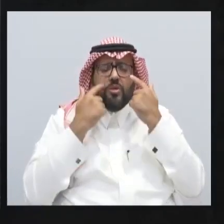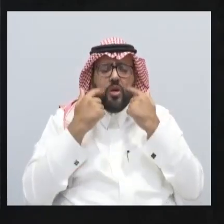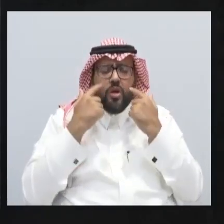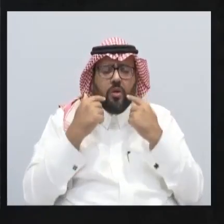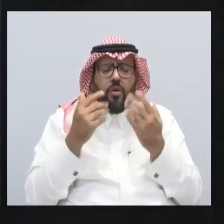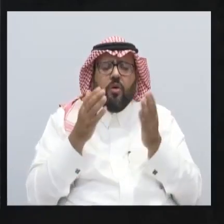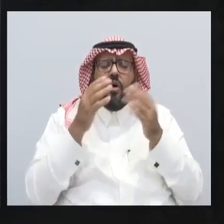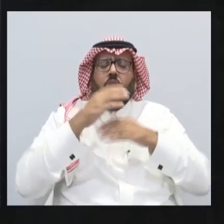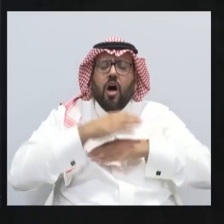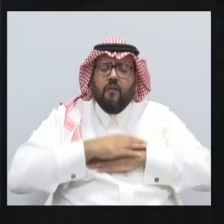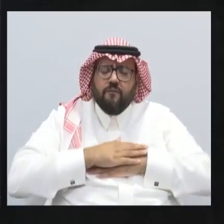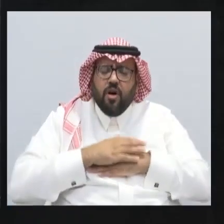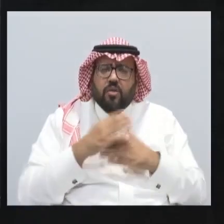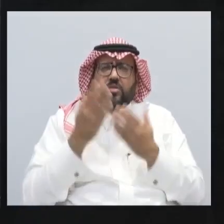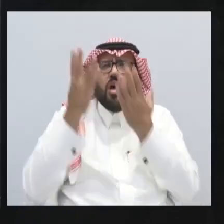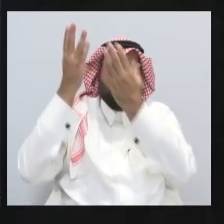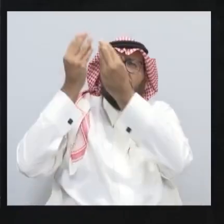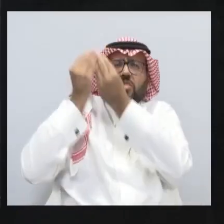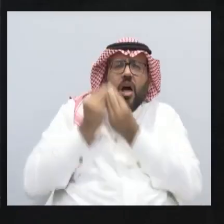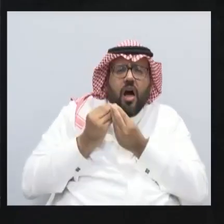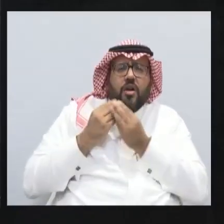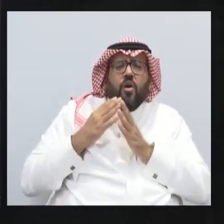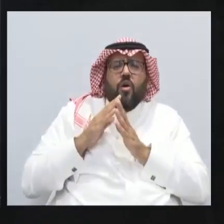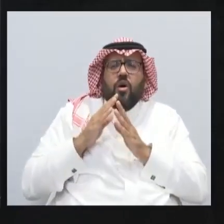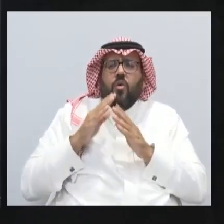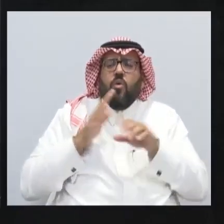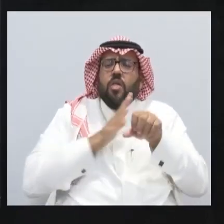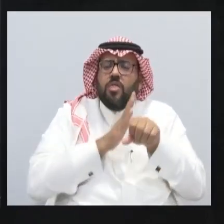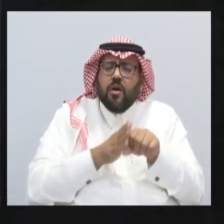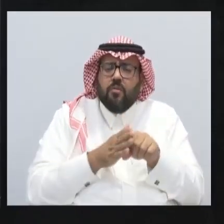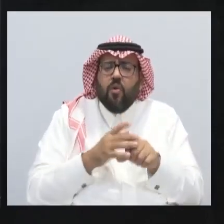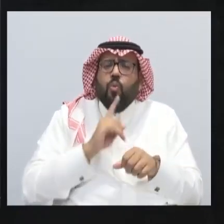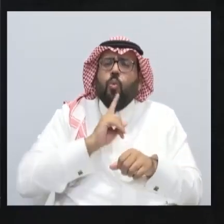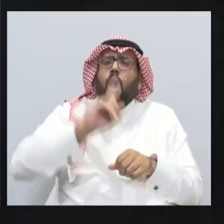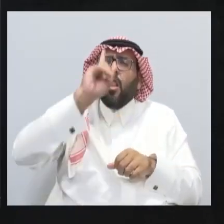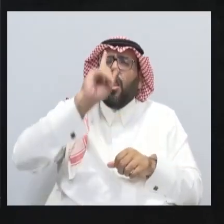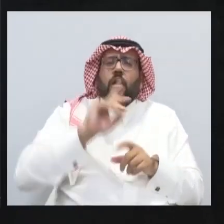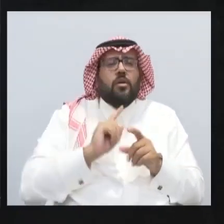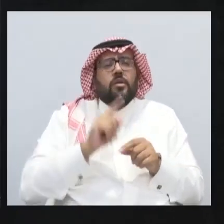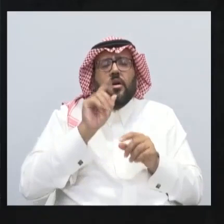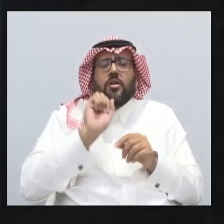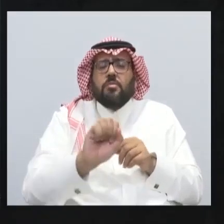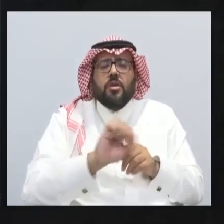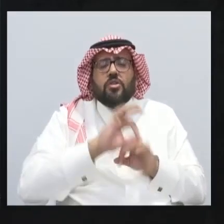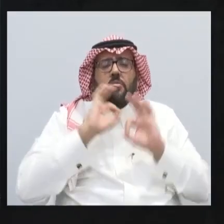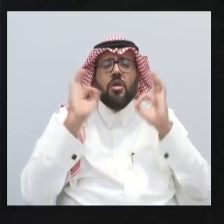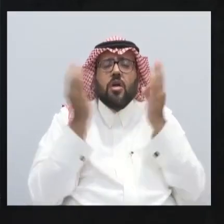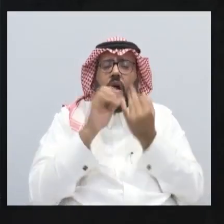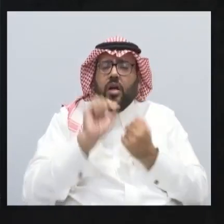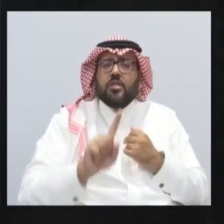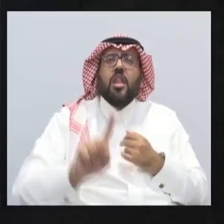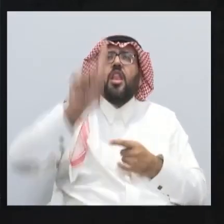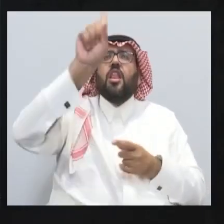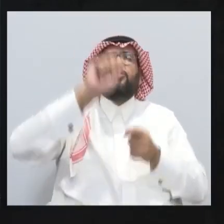والانابه والاستعانه والاستعاذه والذبح والنذر كلها لله جل وعلا